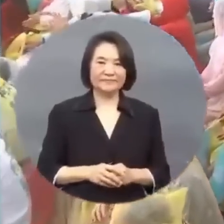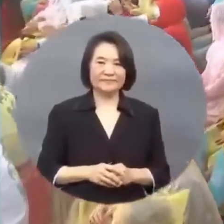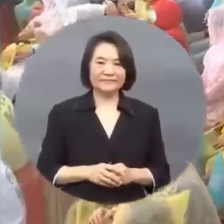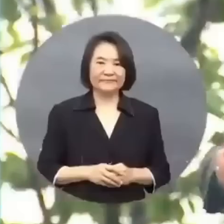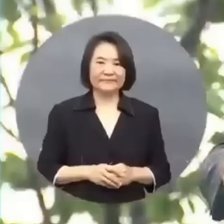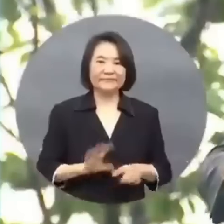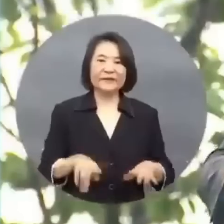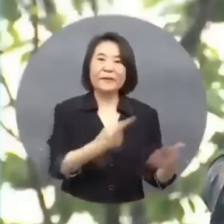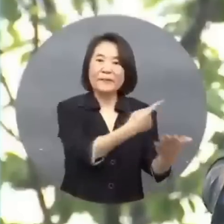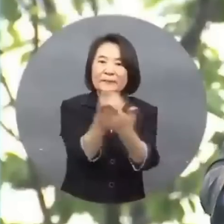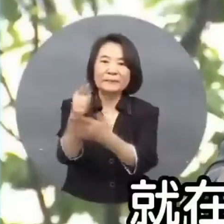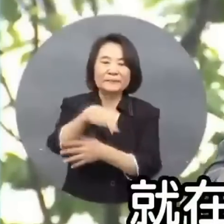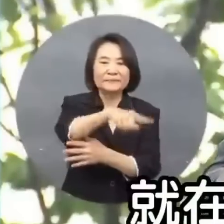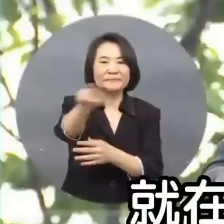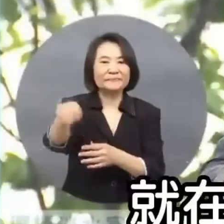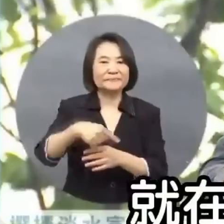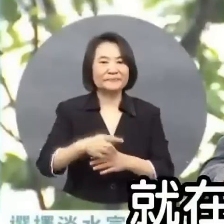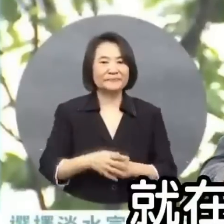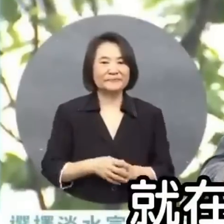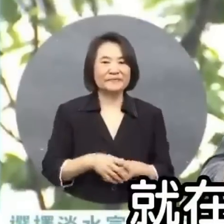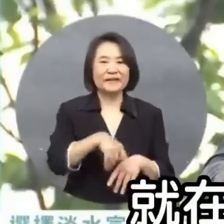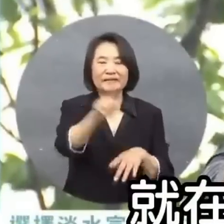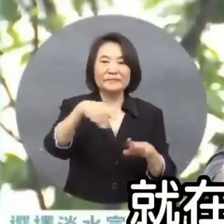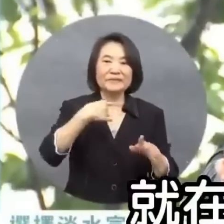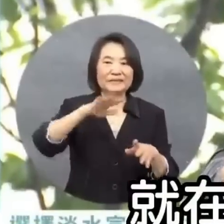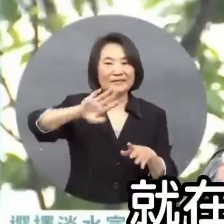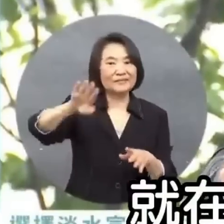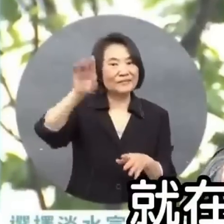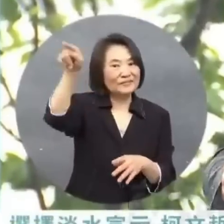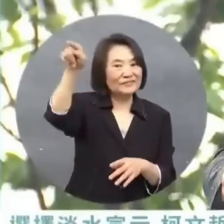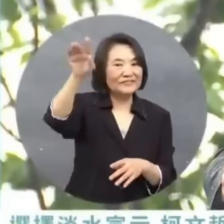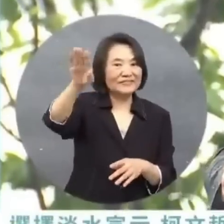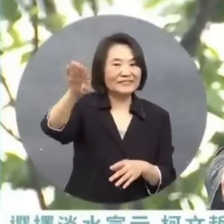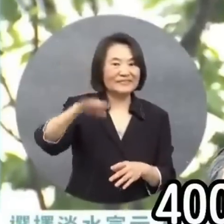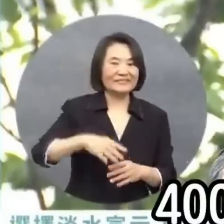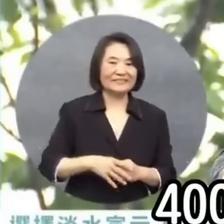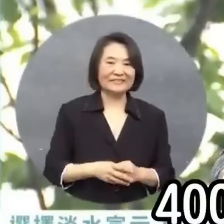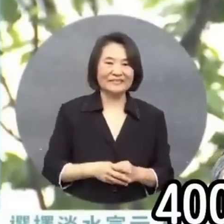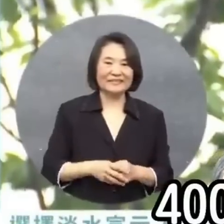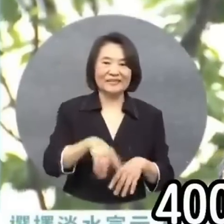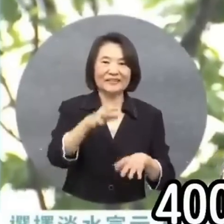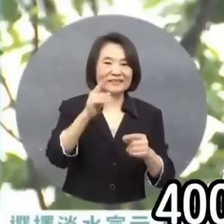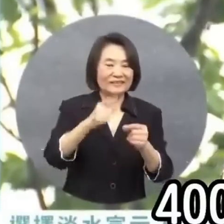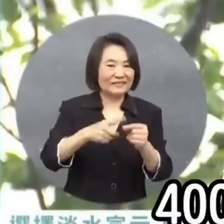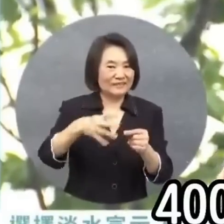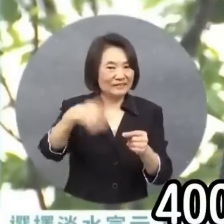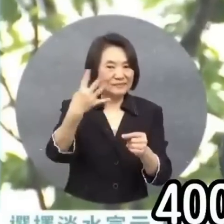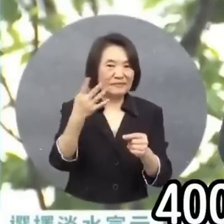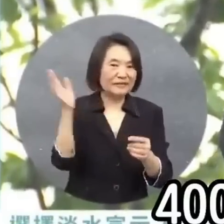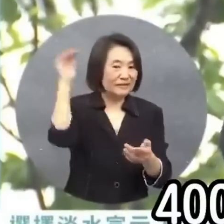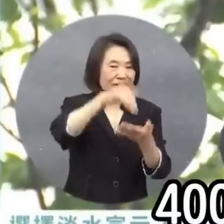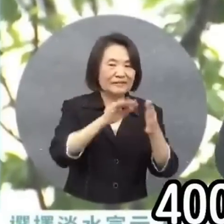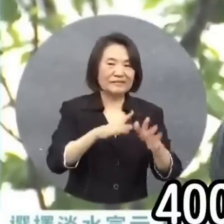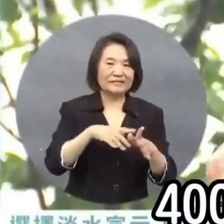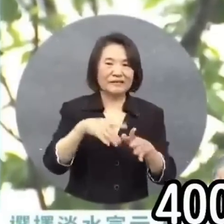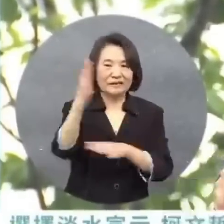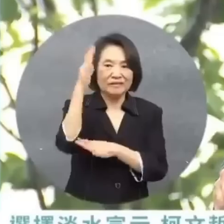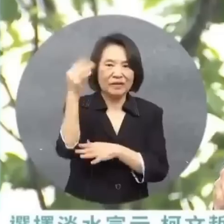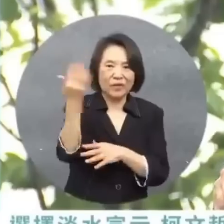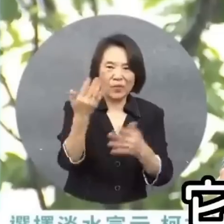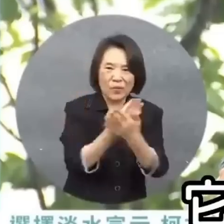各位，就在你们左后方的红毛城，四百年来经过了九个政